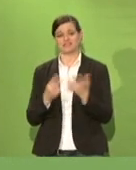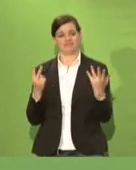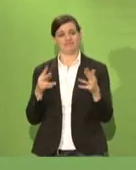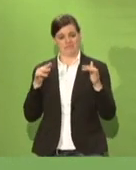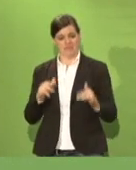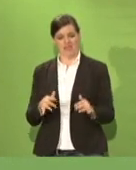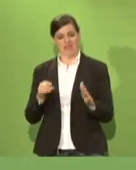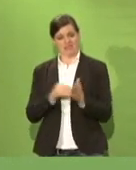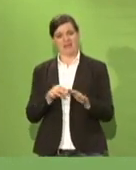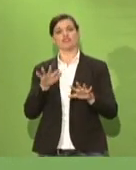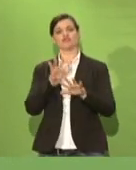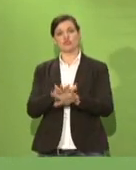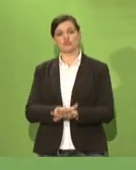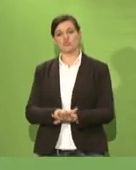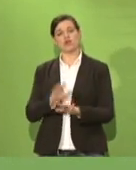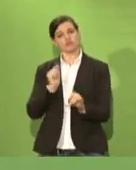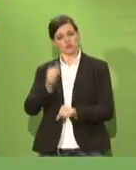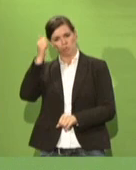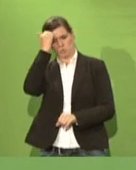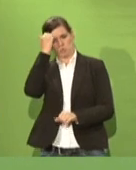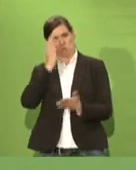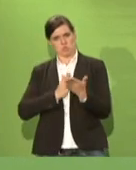Strukturen setzt, auf Beharrungsvermögen, auf